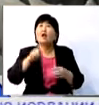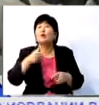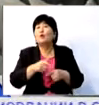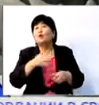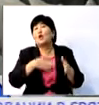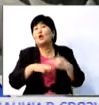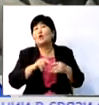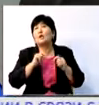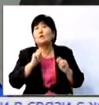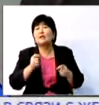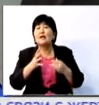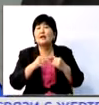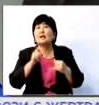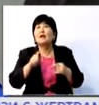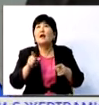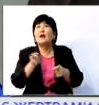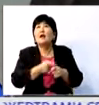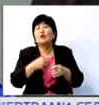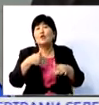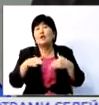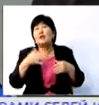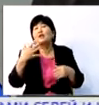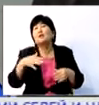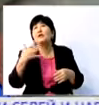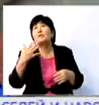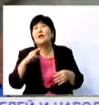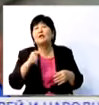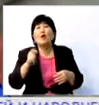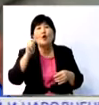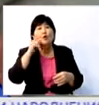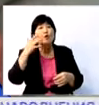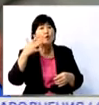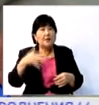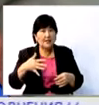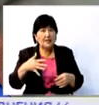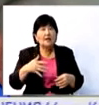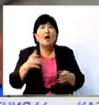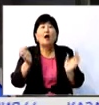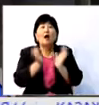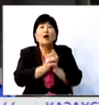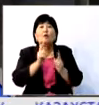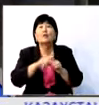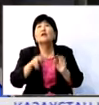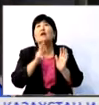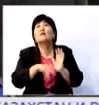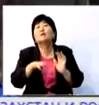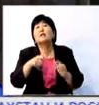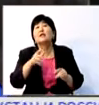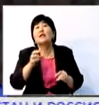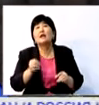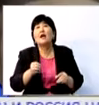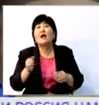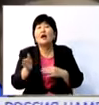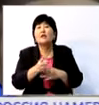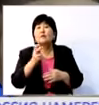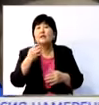очень довольны щедростью земледельцев. Картофель продавался по 55 тенге, лук по 50, капуста, морковь по 80 тенге, рыба